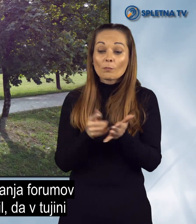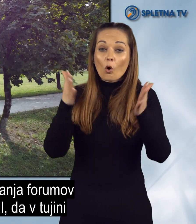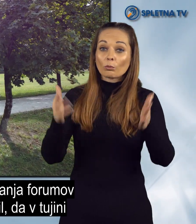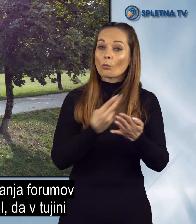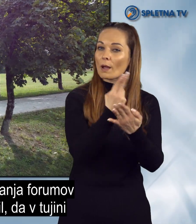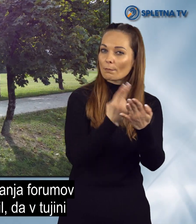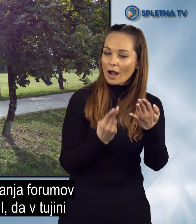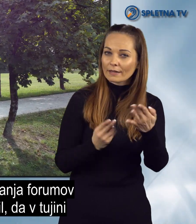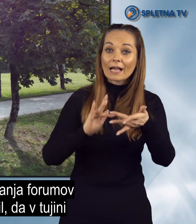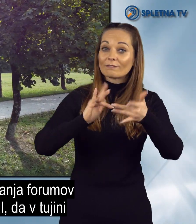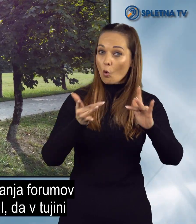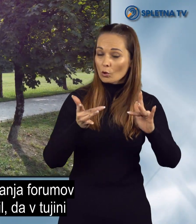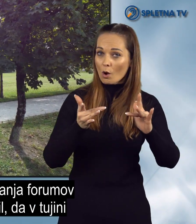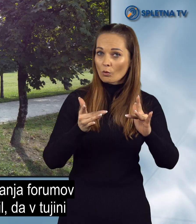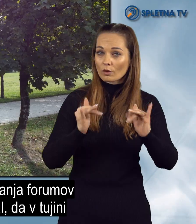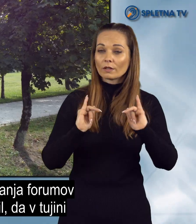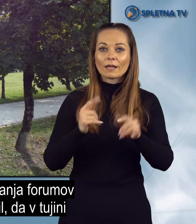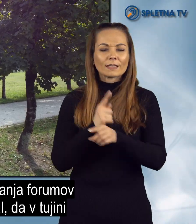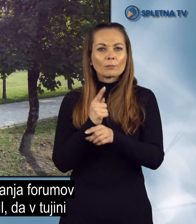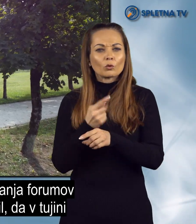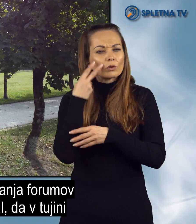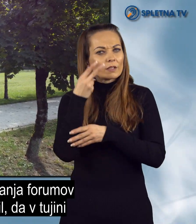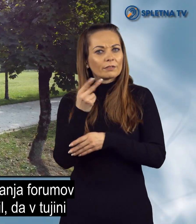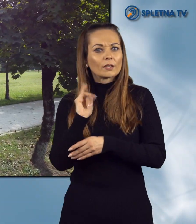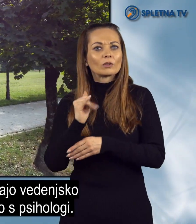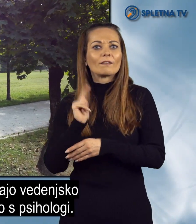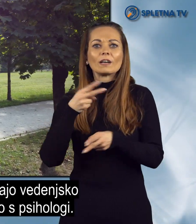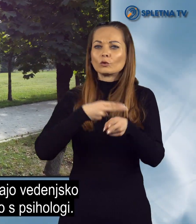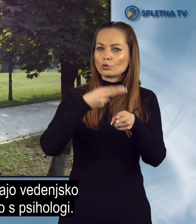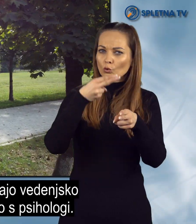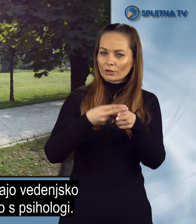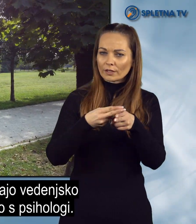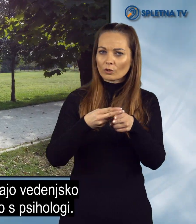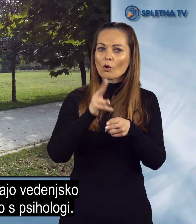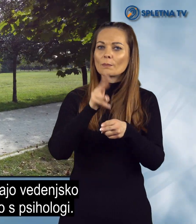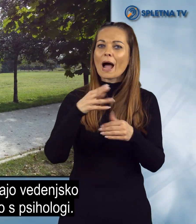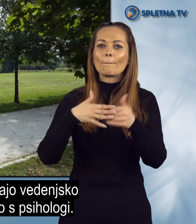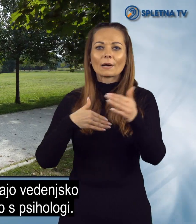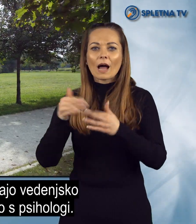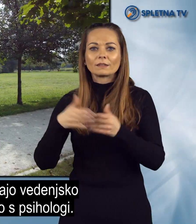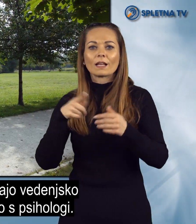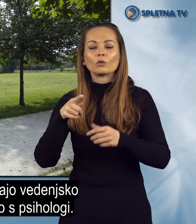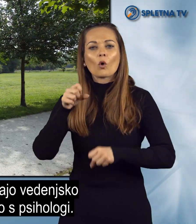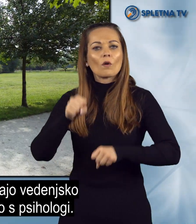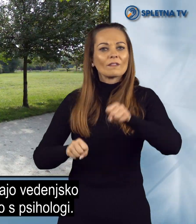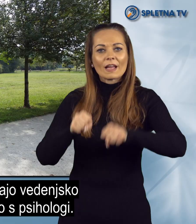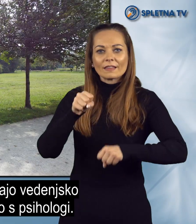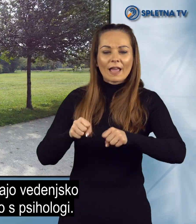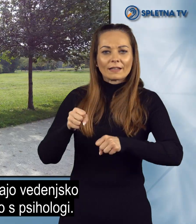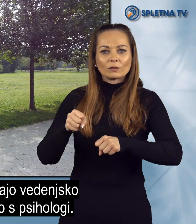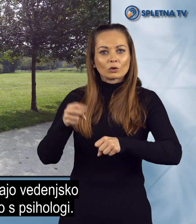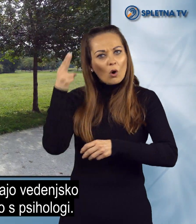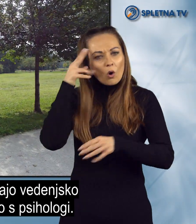obdobju branja forumov sem tudi zasledil, da v tujini zelo pogosto prakticirajo to